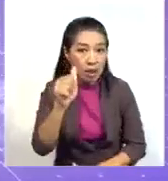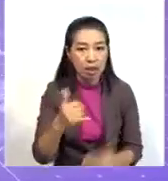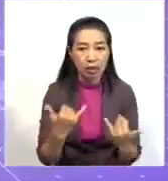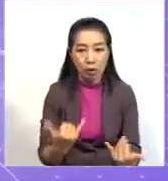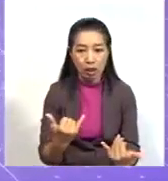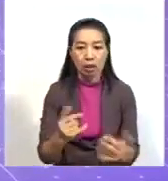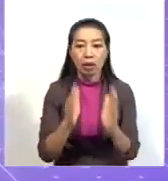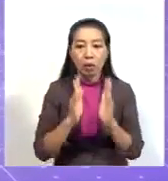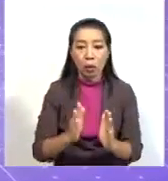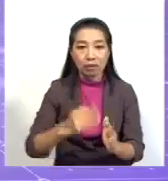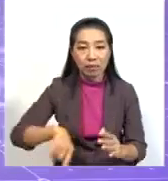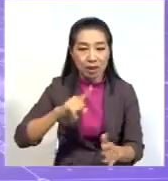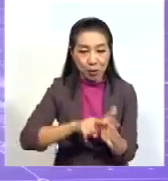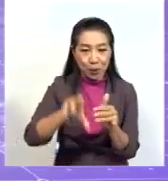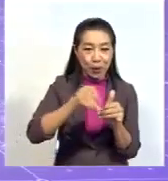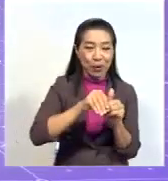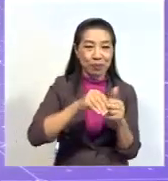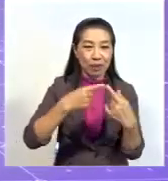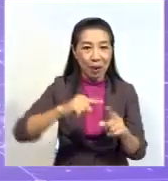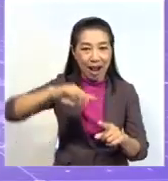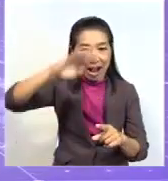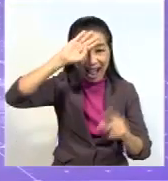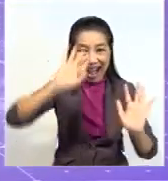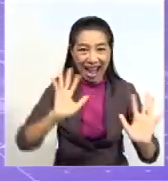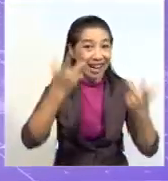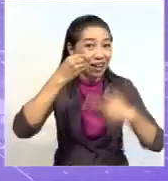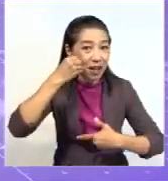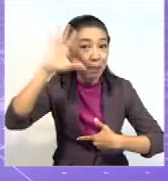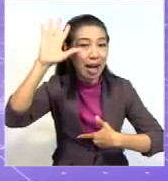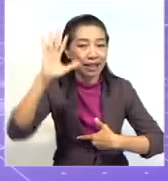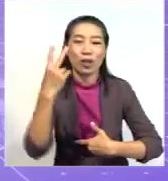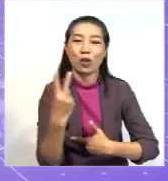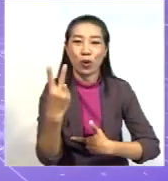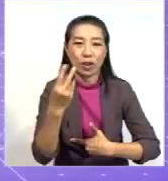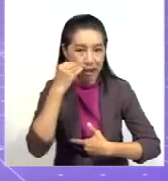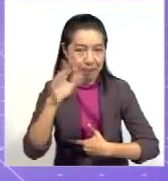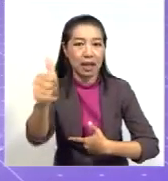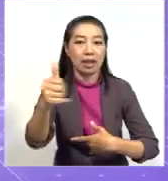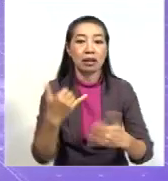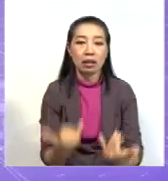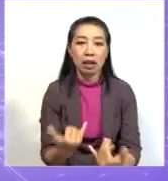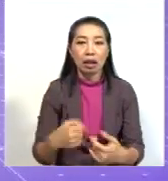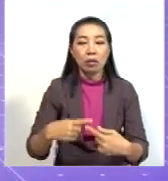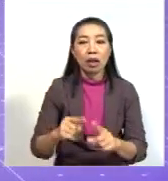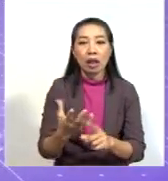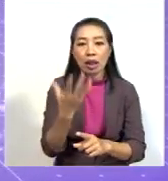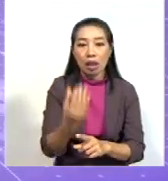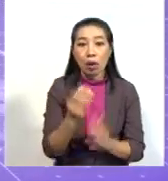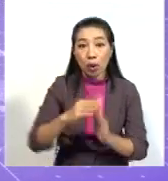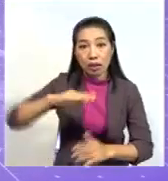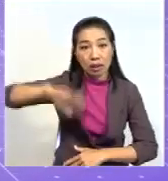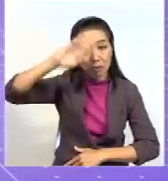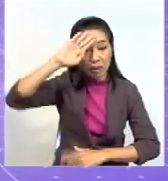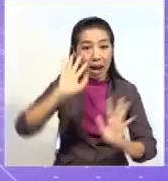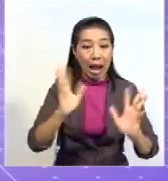คือวันนี้มีคนที่รักษาหายแล้วคุณหมออนุญาตให้กลับบ้านได้2คนด้วยกันซึ่งตอนนี้มีผู้ป่วยที่กลับบ้านได้